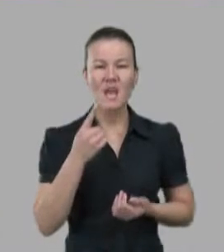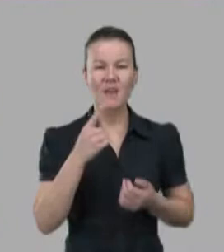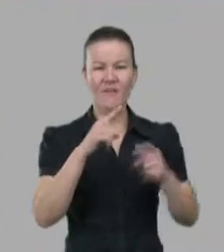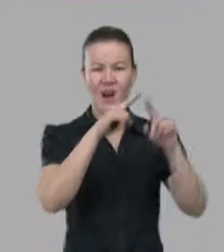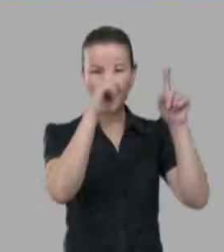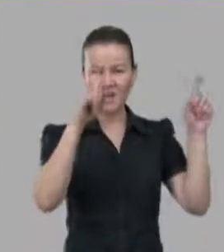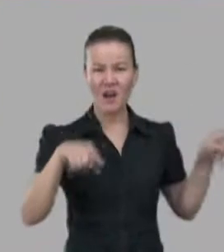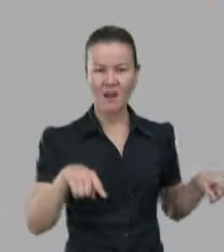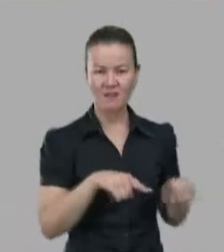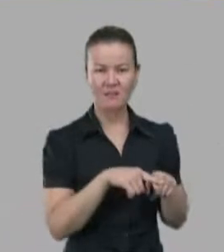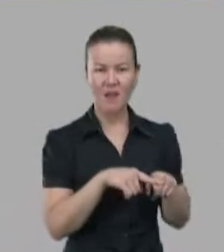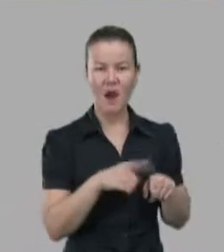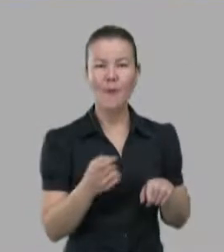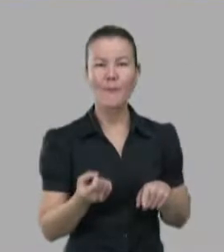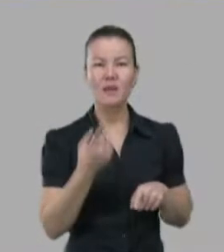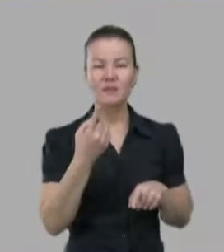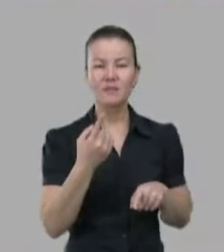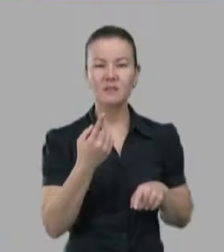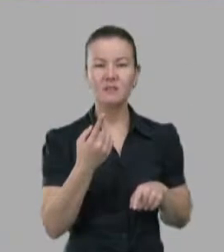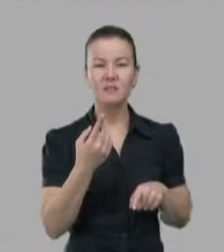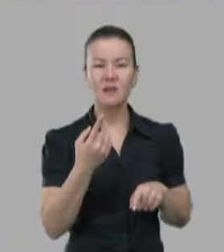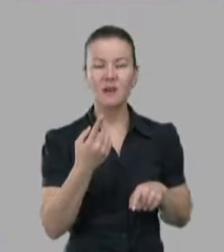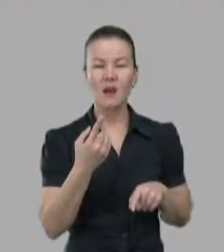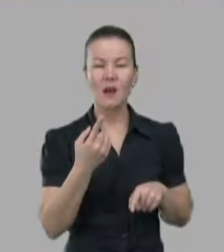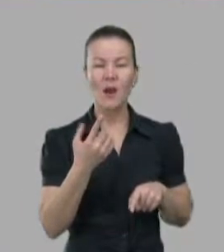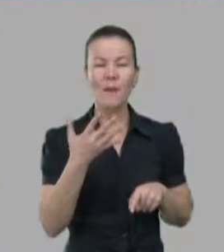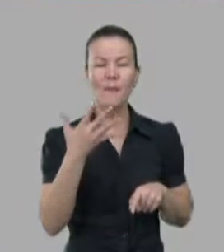Первая карта появилась